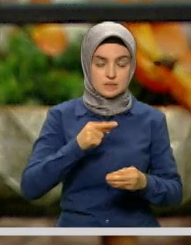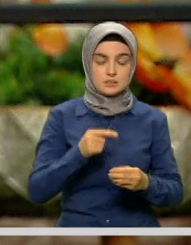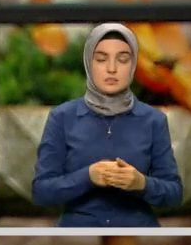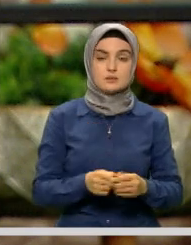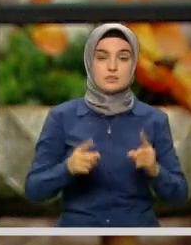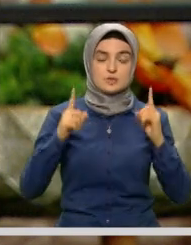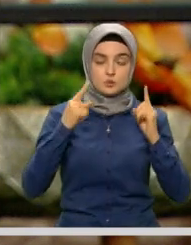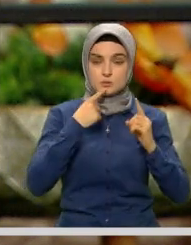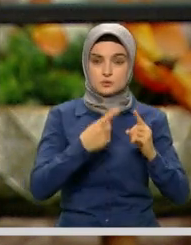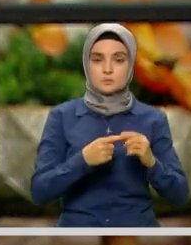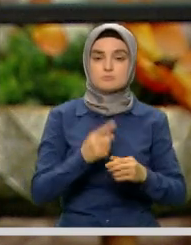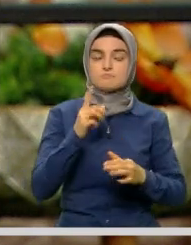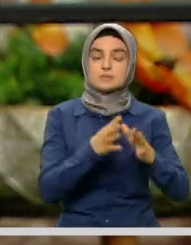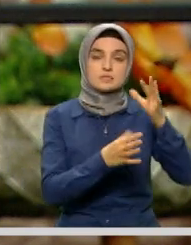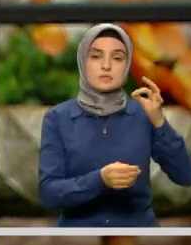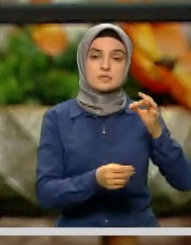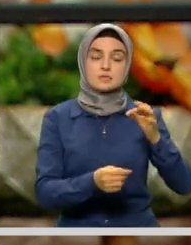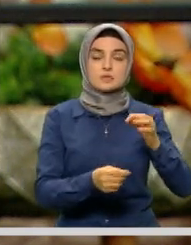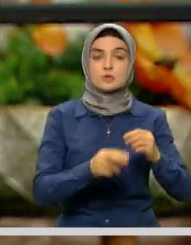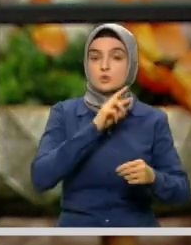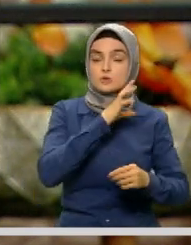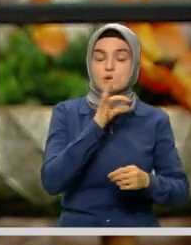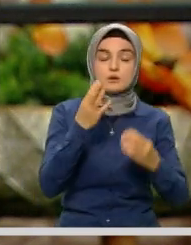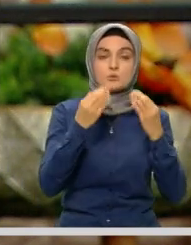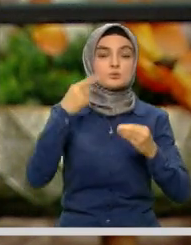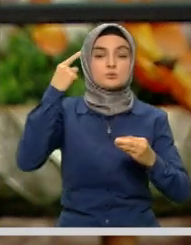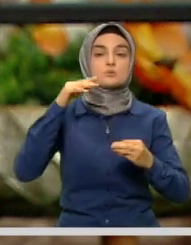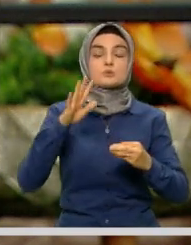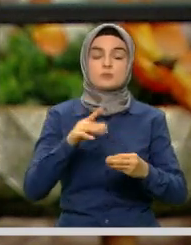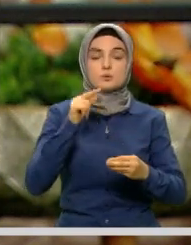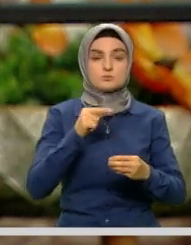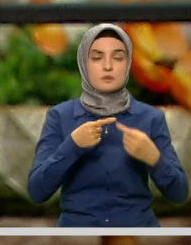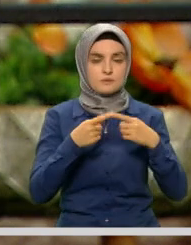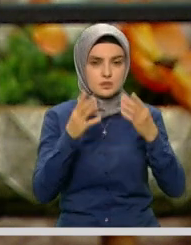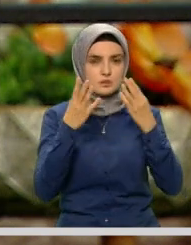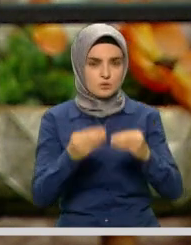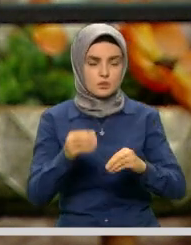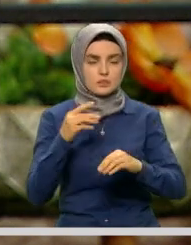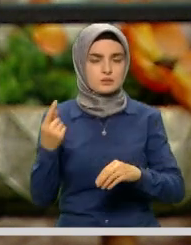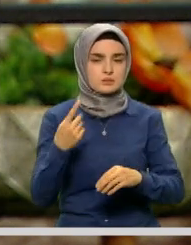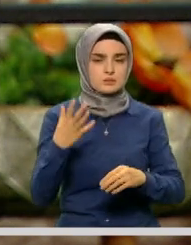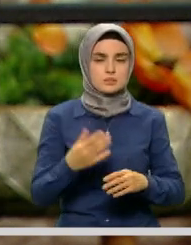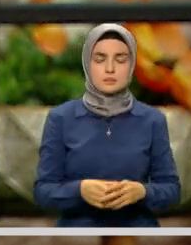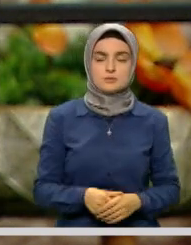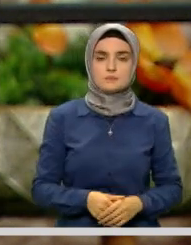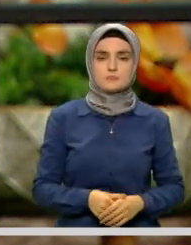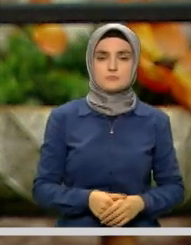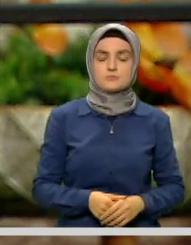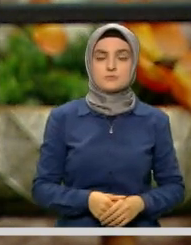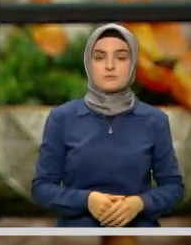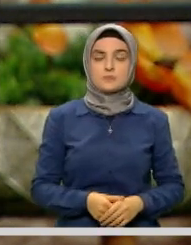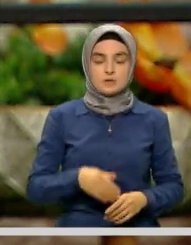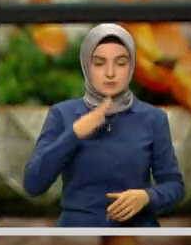olması düşünülemez. Dolayısıyla nasuh tövbesinin belki diğer tövbelerden farklı kılan şey ciddi ve külli